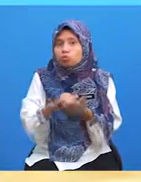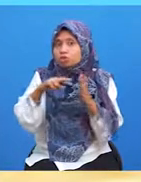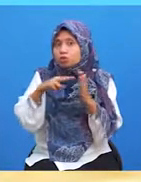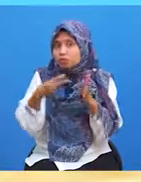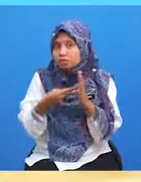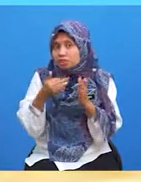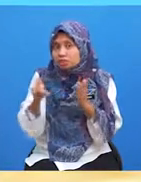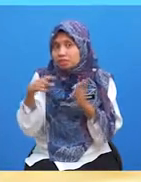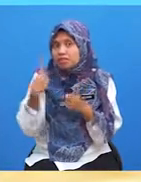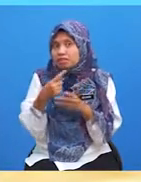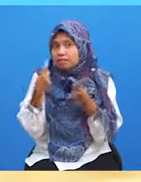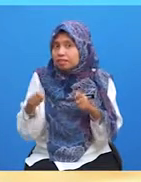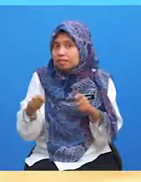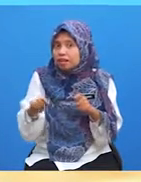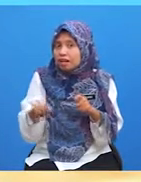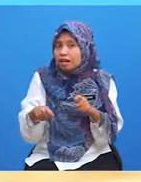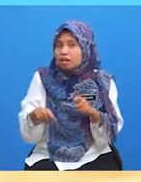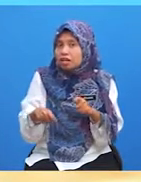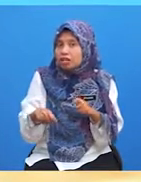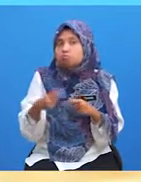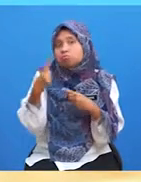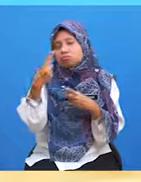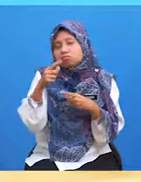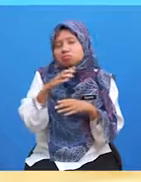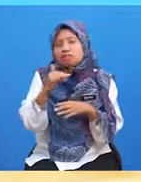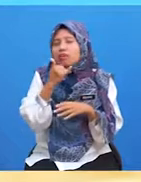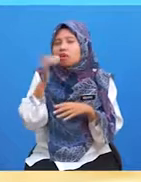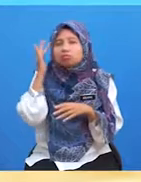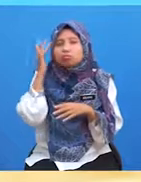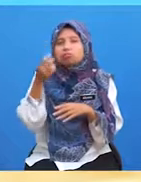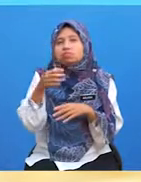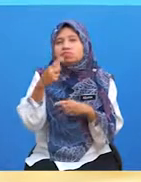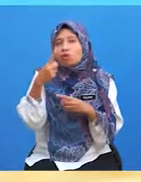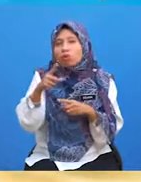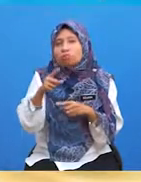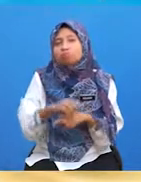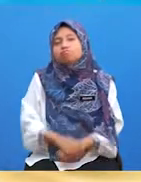bermaksud kita telah gagal menjawab mengikut kehendak soalan.